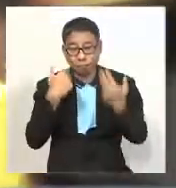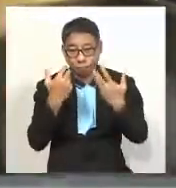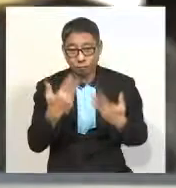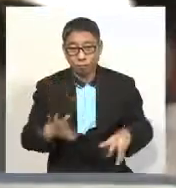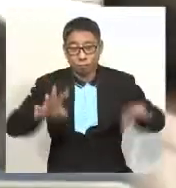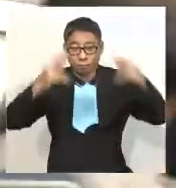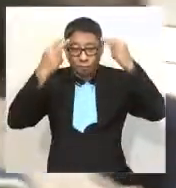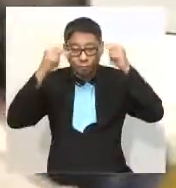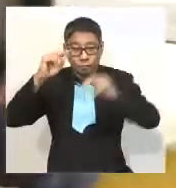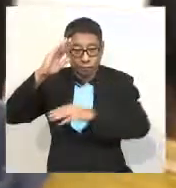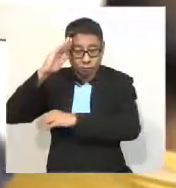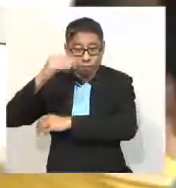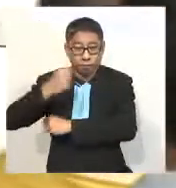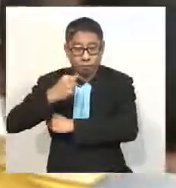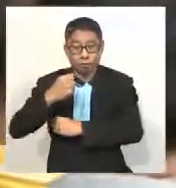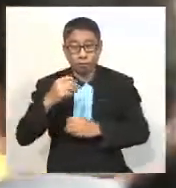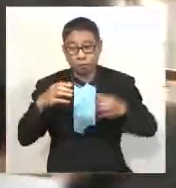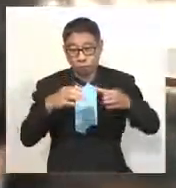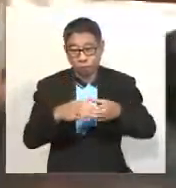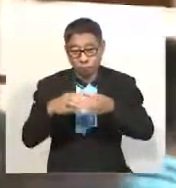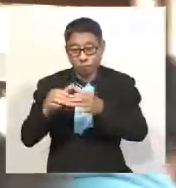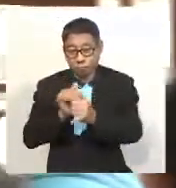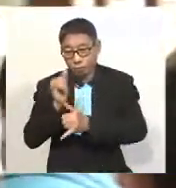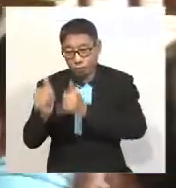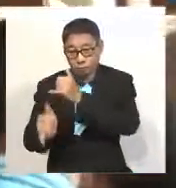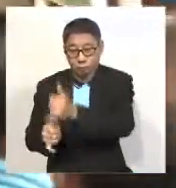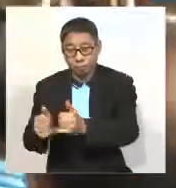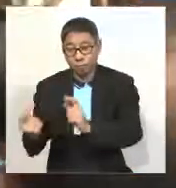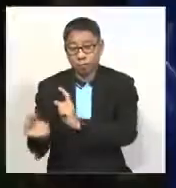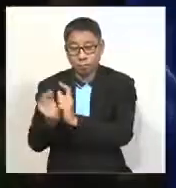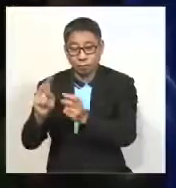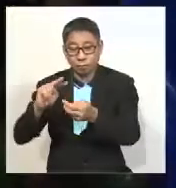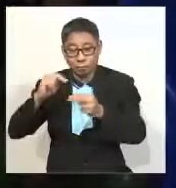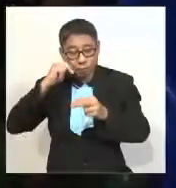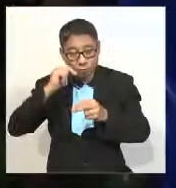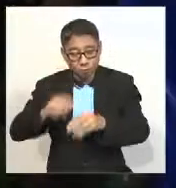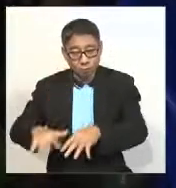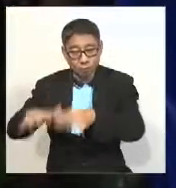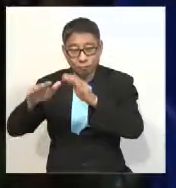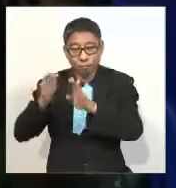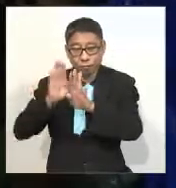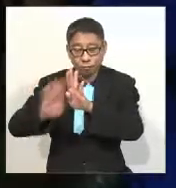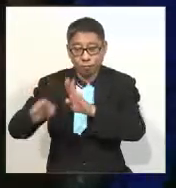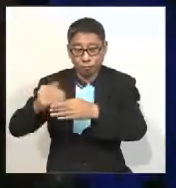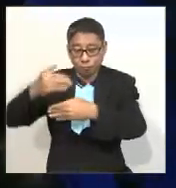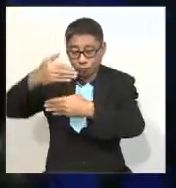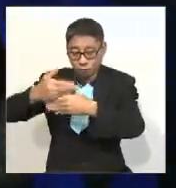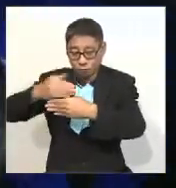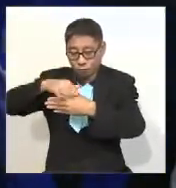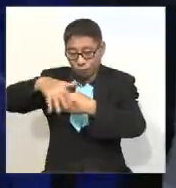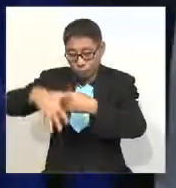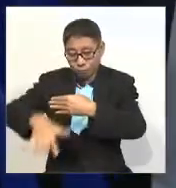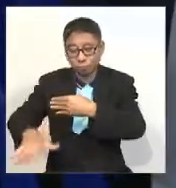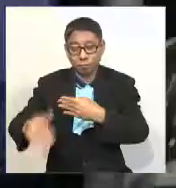ค่ะท่านนายกรัฐมนตรีพร้อมกับคณะก็เดินทางไปตรวจเยี่ยมพื้นที่ประสบอุทกภัยที่ประตูระบายน้ำบ้านหาดสะพาน